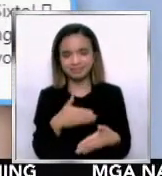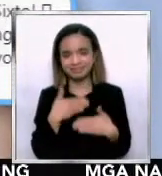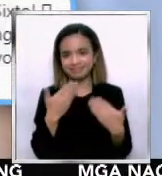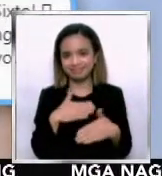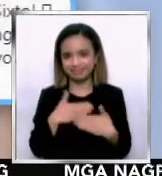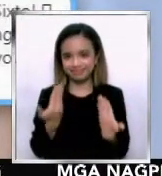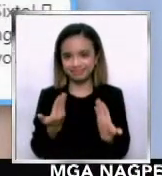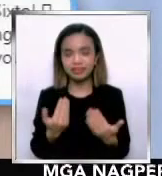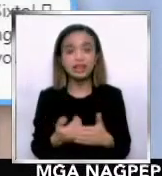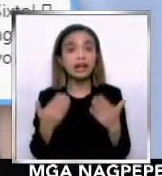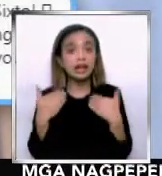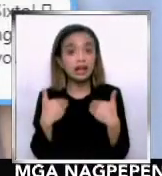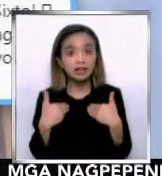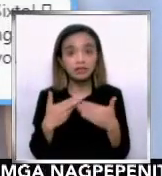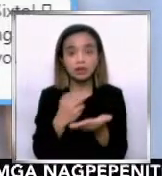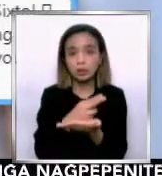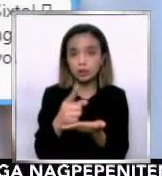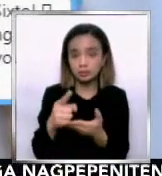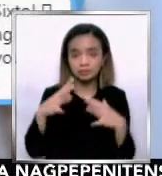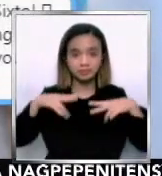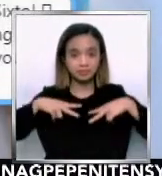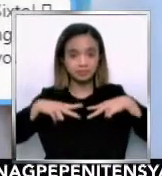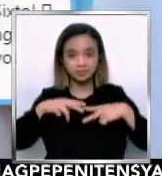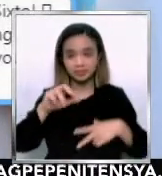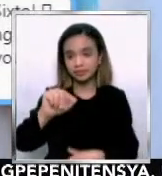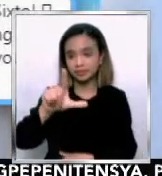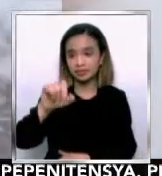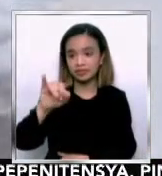Holy Week vacation din si Alice Dixon sa isang isla